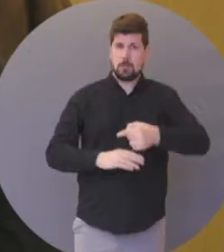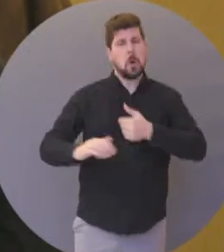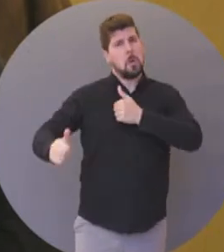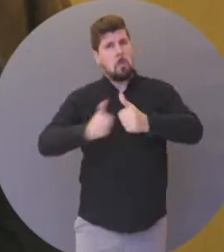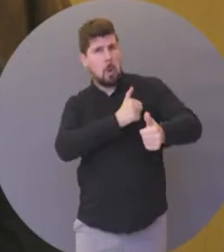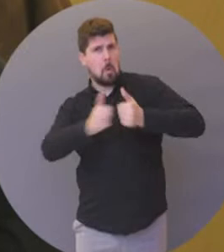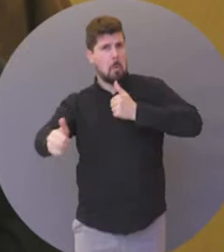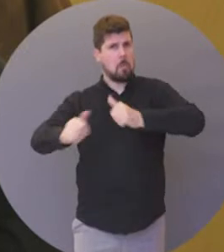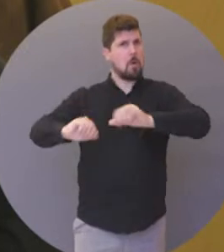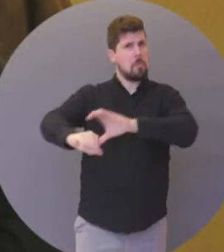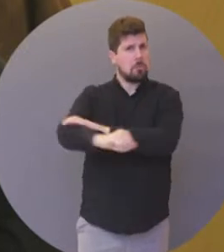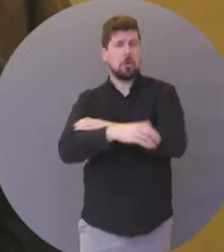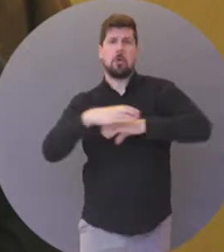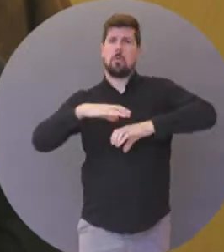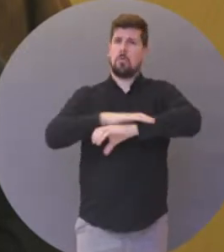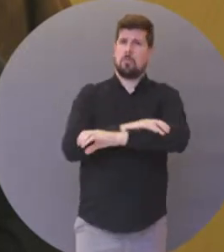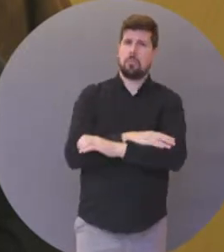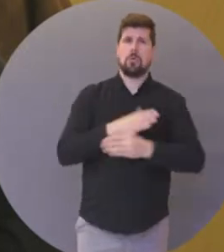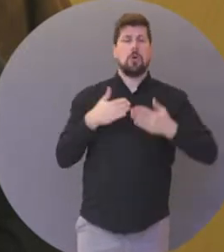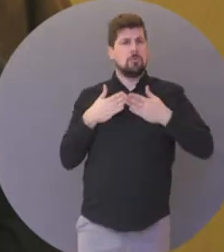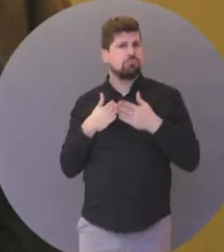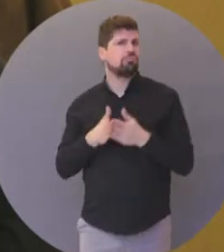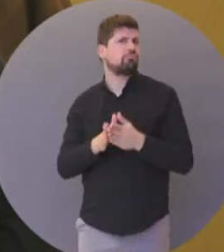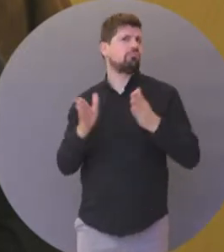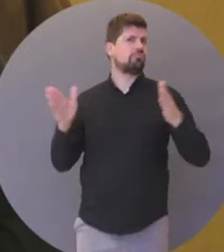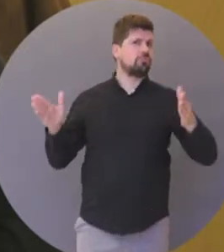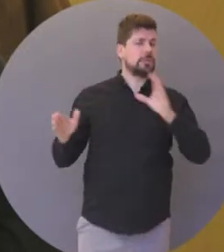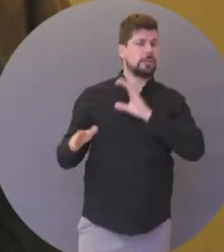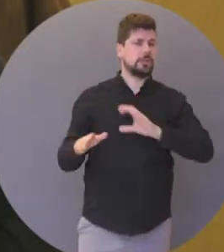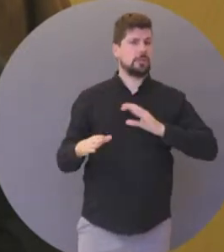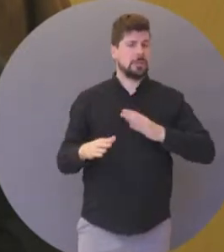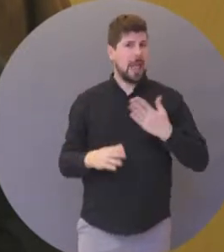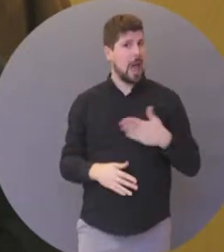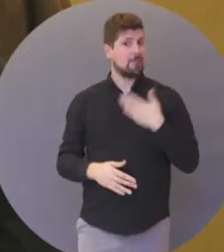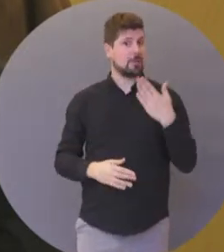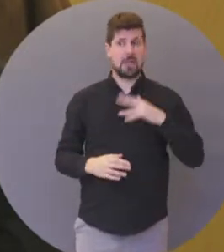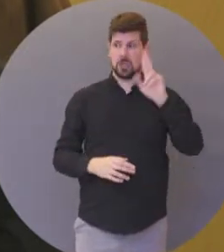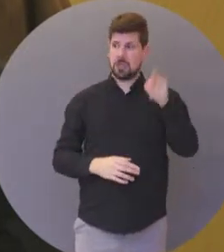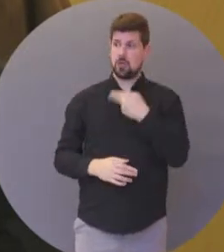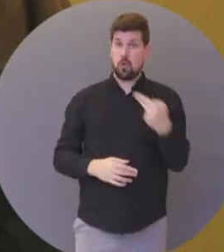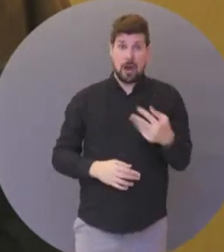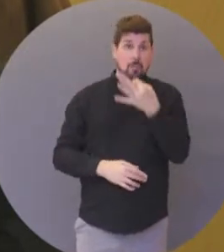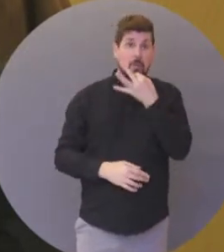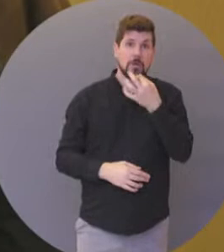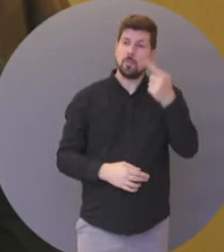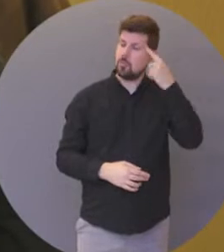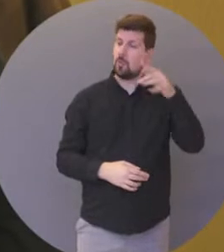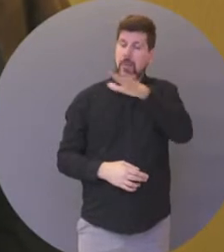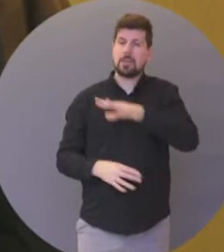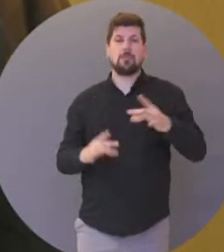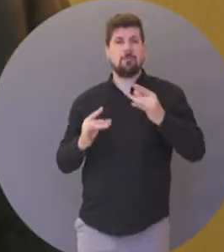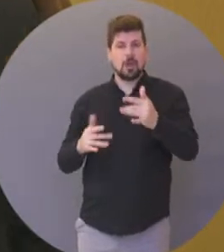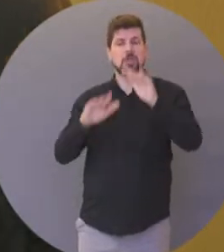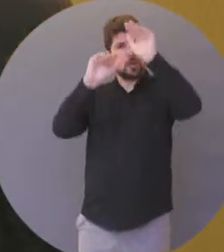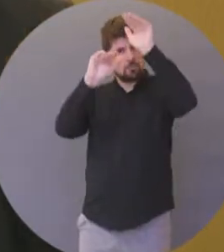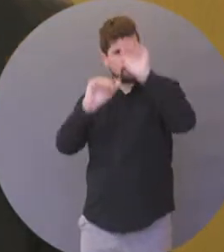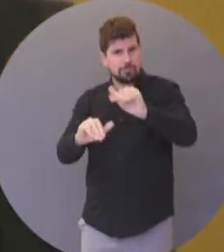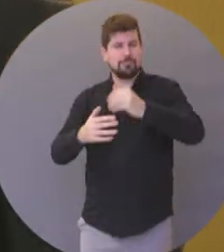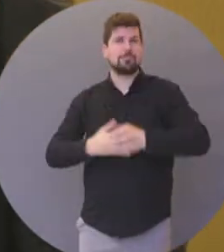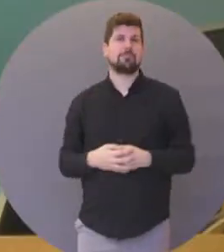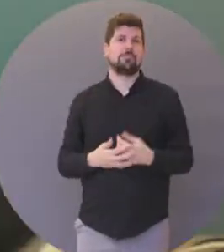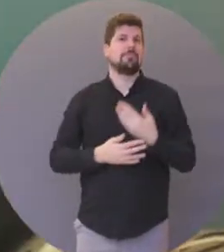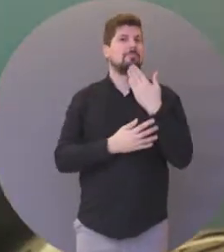et ouvrir le chemin en relation avec ses grands atouts naturels au service des personnes les plus fragiles voilà je vous remercie